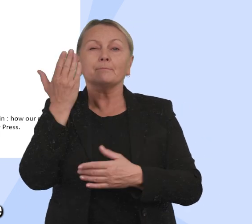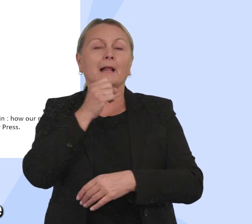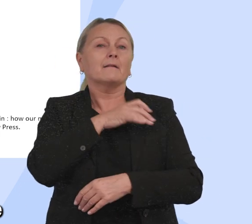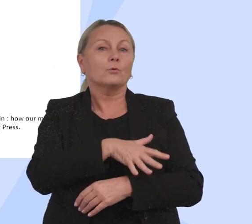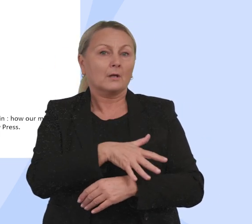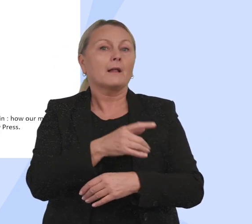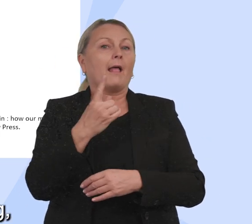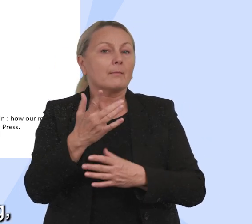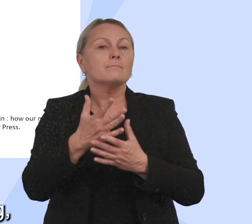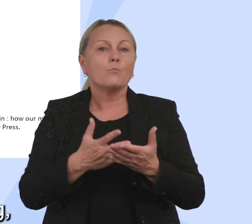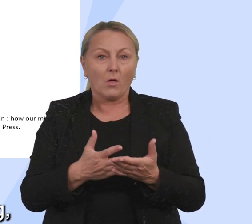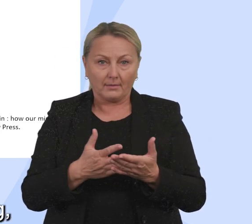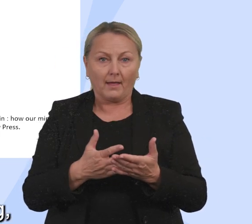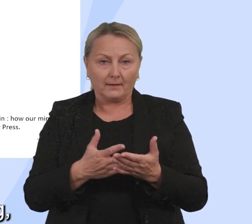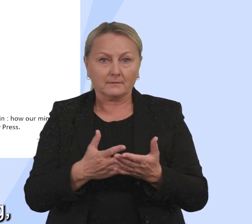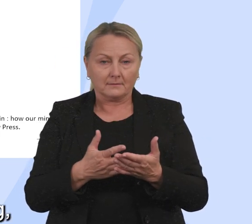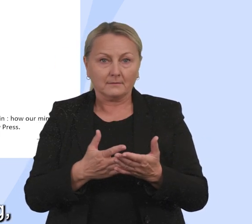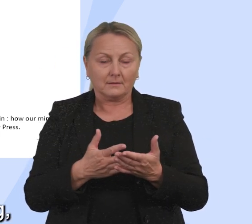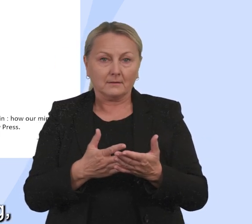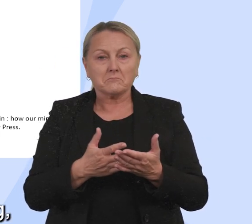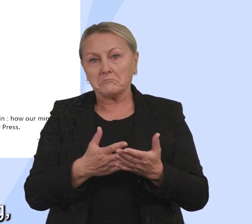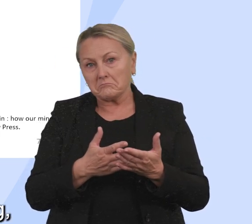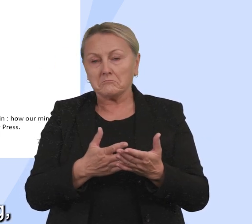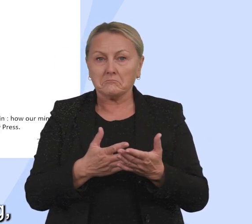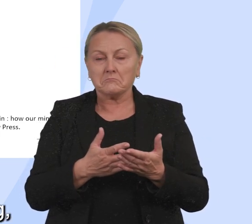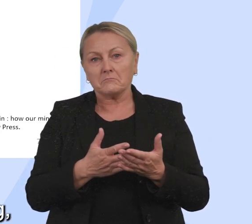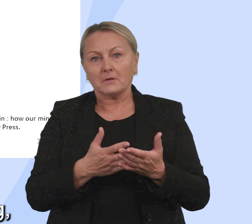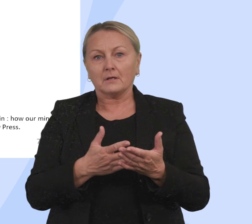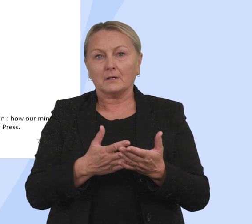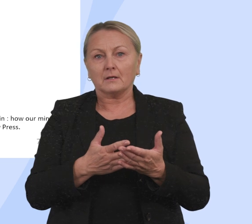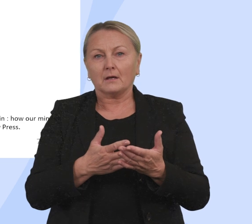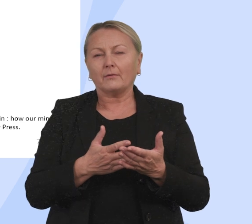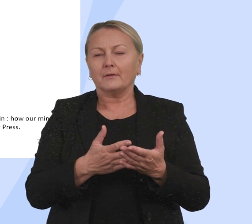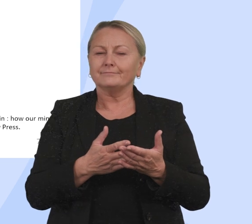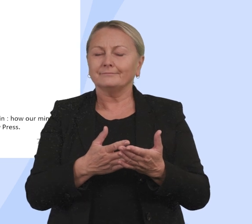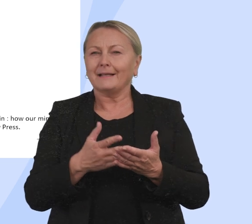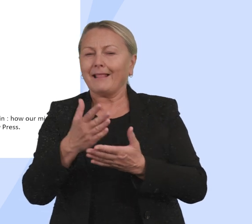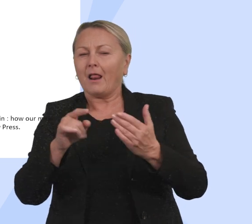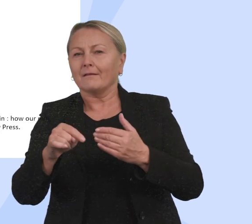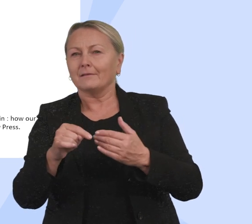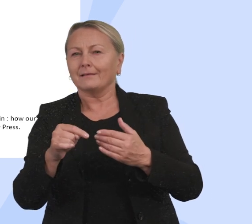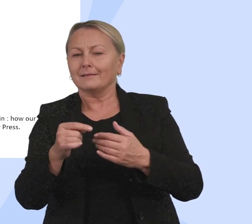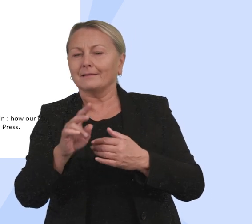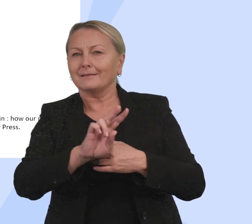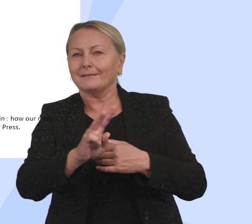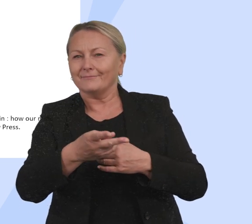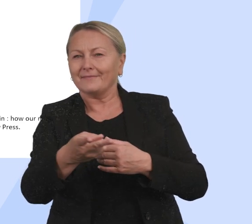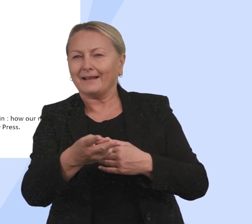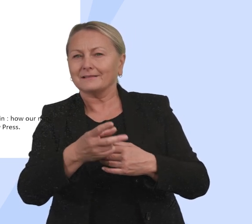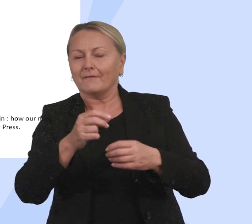som sådan, i den anden ende af deres forskning, at det har haft en formidlende eller en kommunikerende